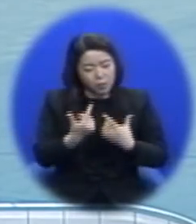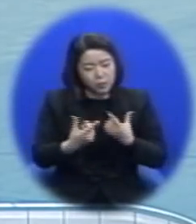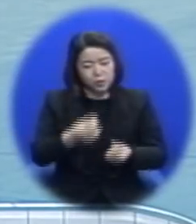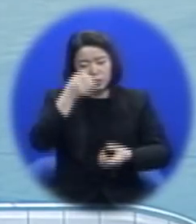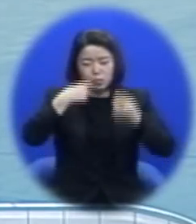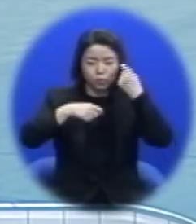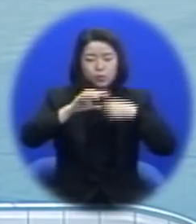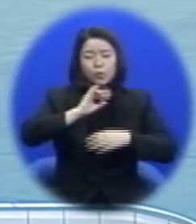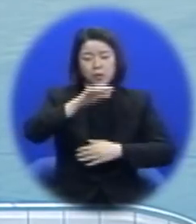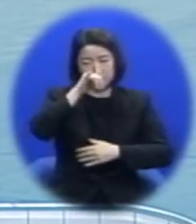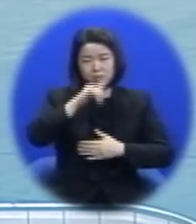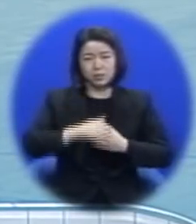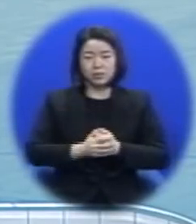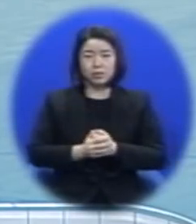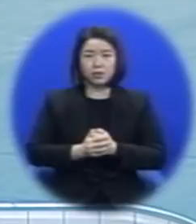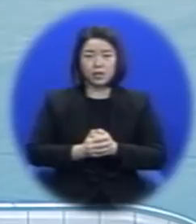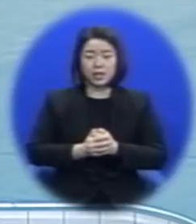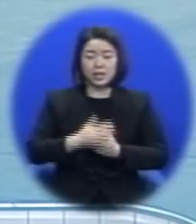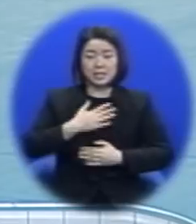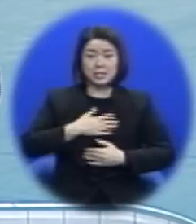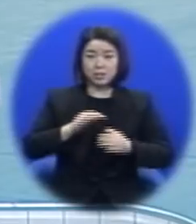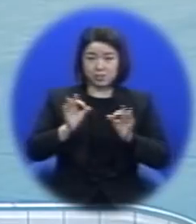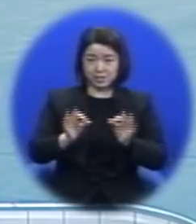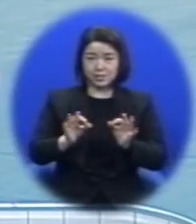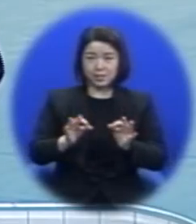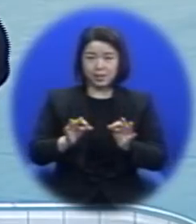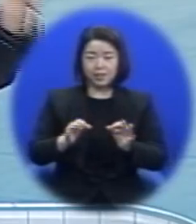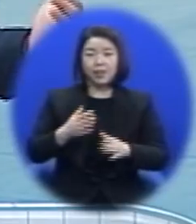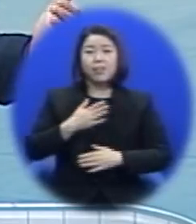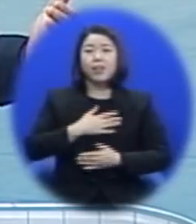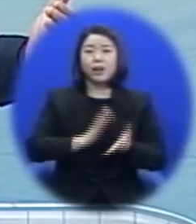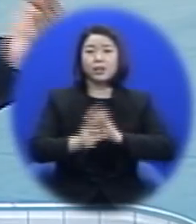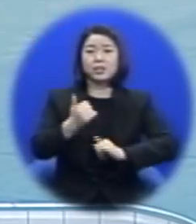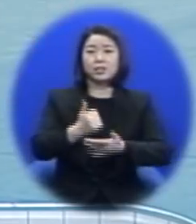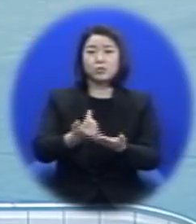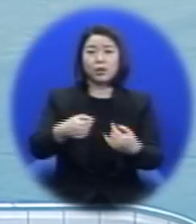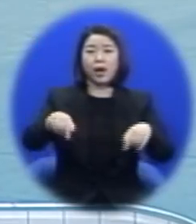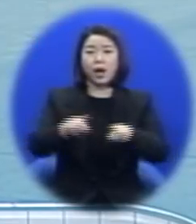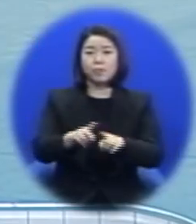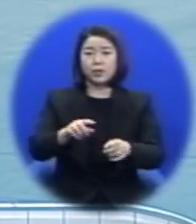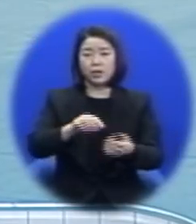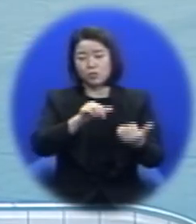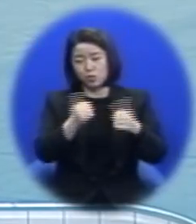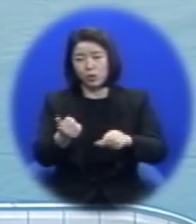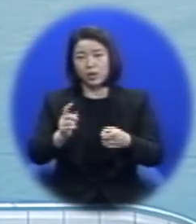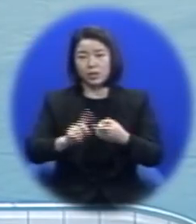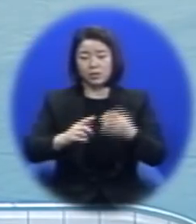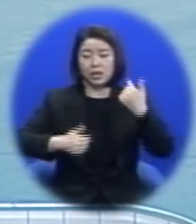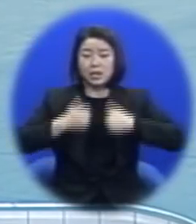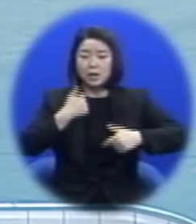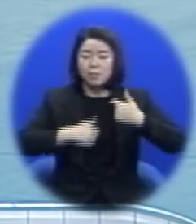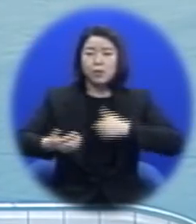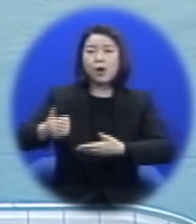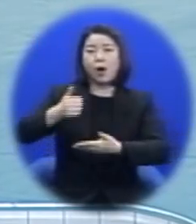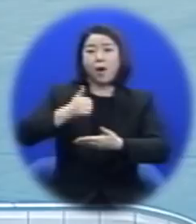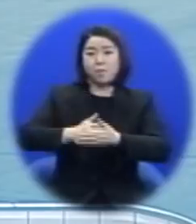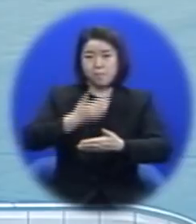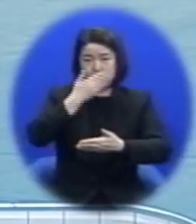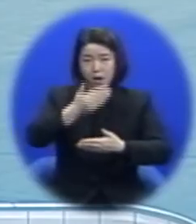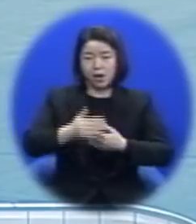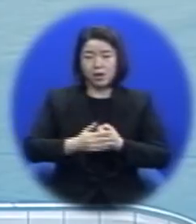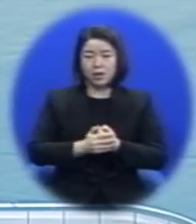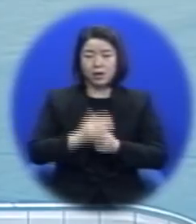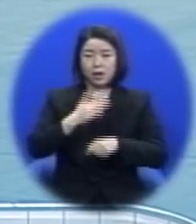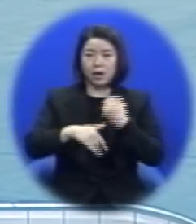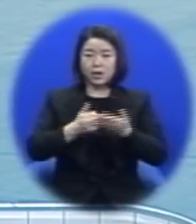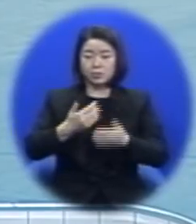있었습니다. 저는 이제 내가 예수님과 함께 죽었음을 기쁨으로 받아들입니다. 하나님께서 저에게